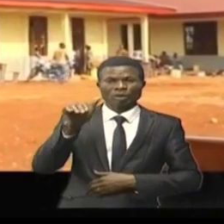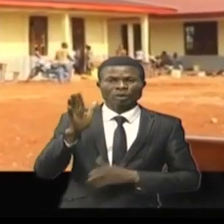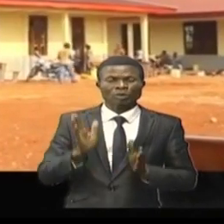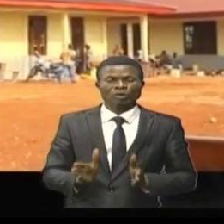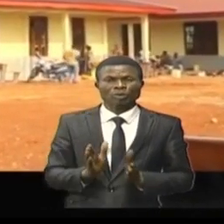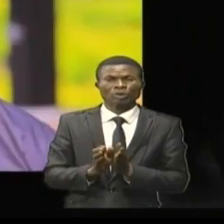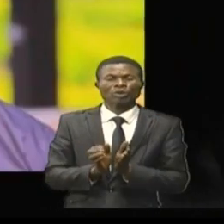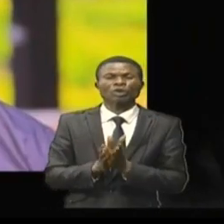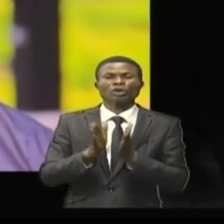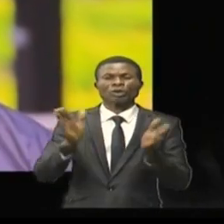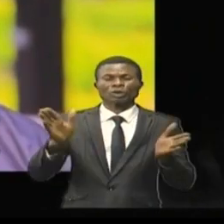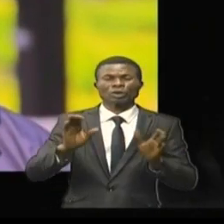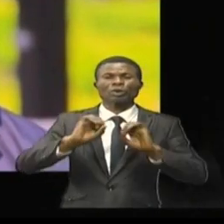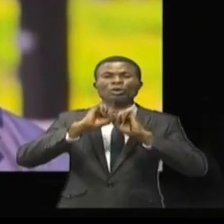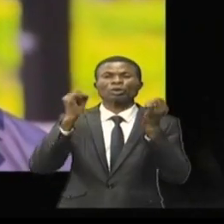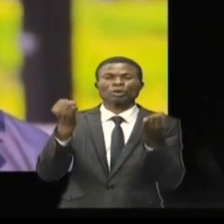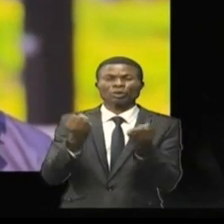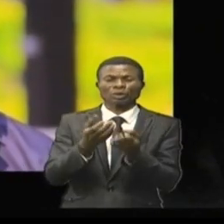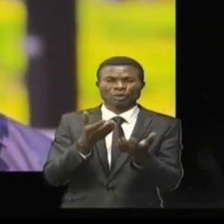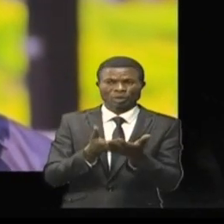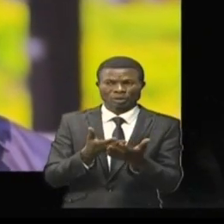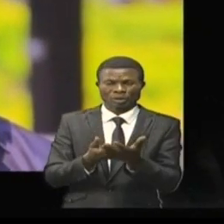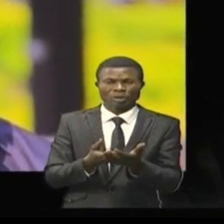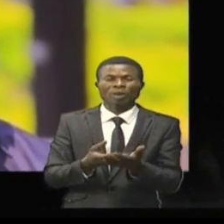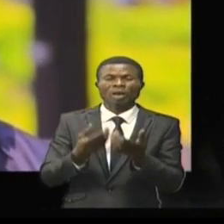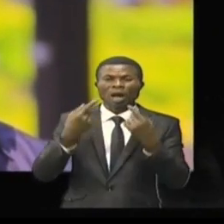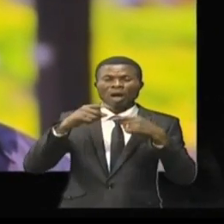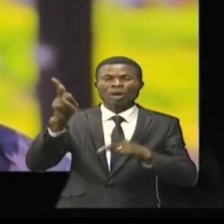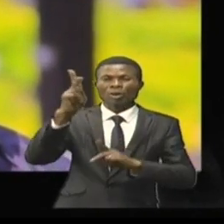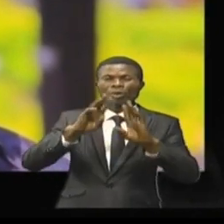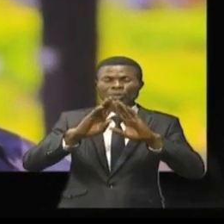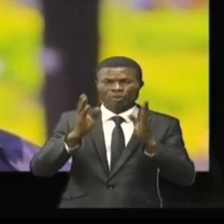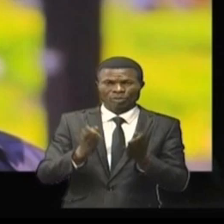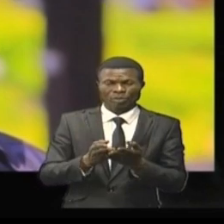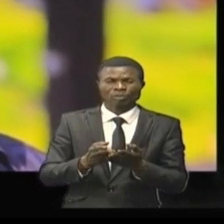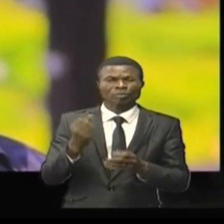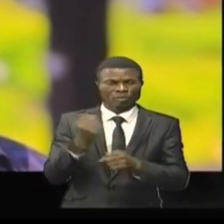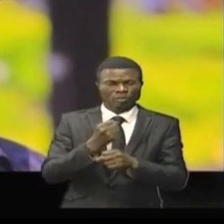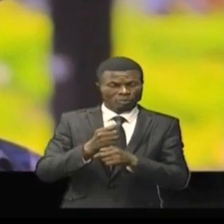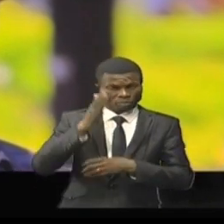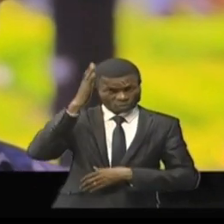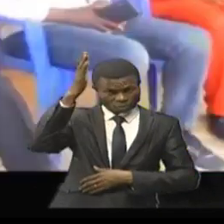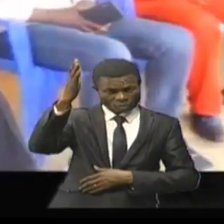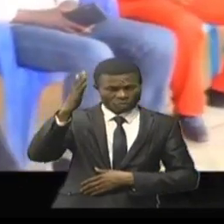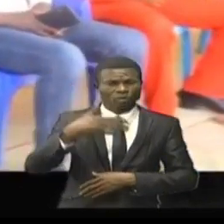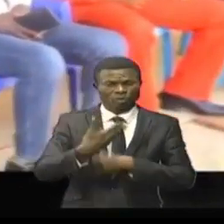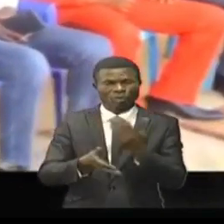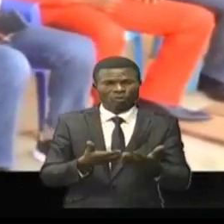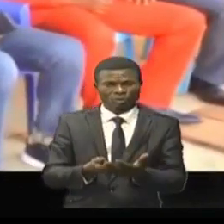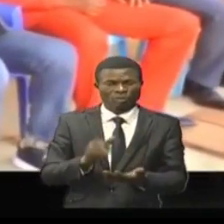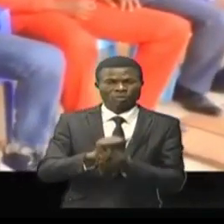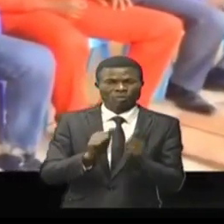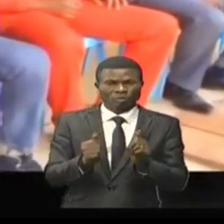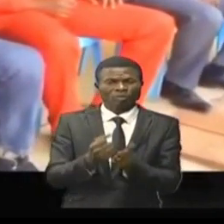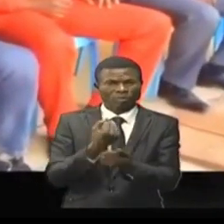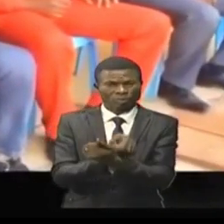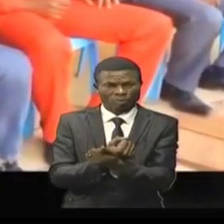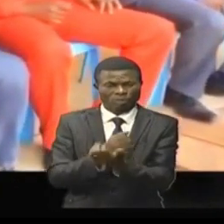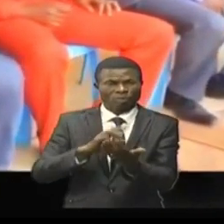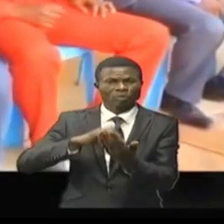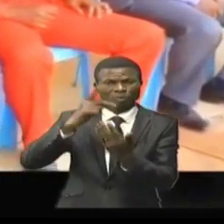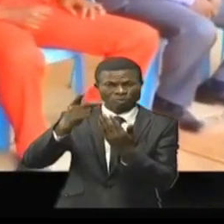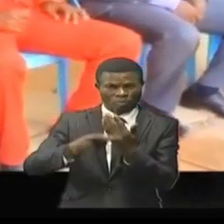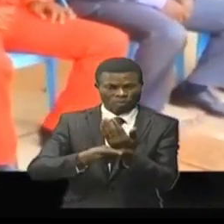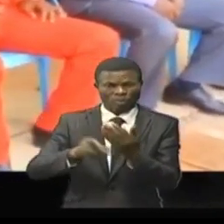cette entreprise, Eumé Teza, d'annoncer à la population d'autres réalisations. Dans les tout prochains jours, question de respecter les cahiers de charge